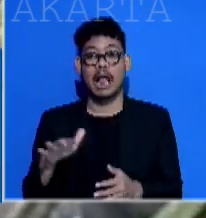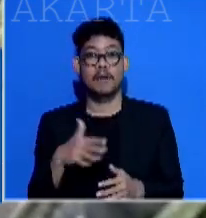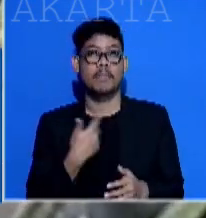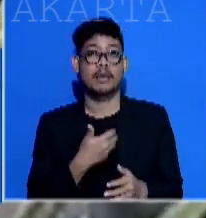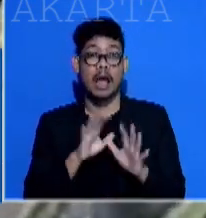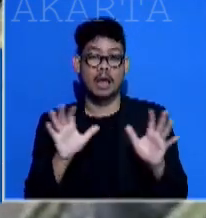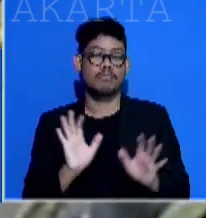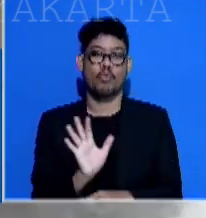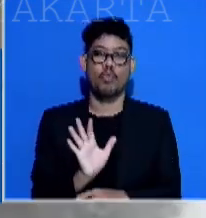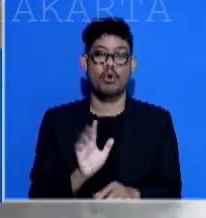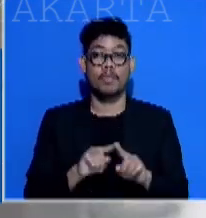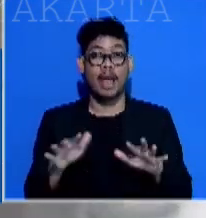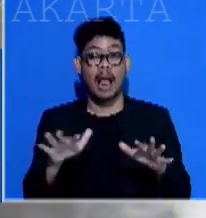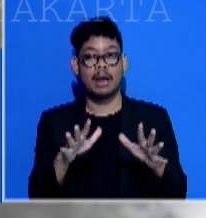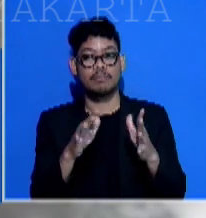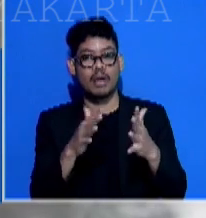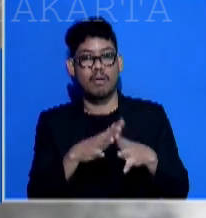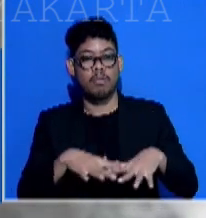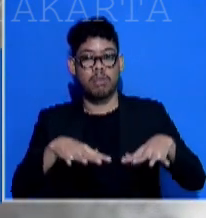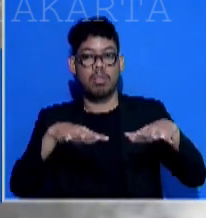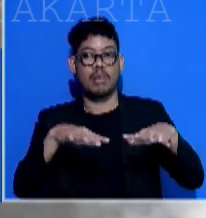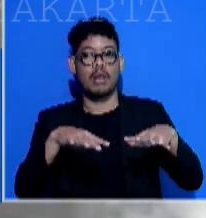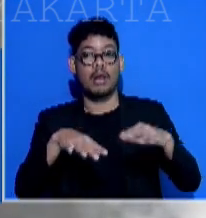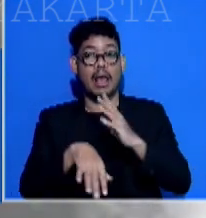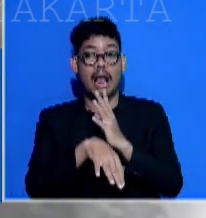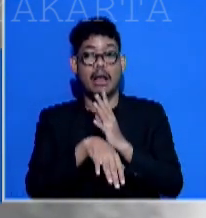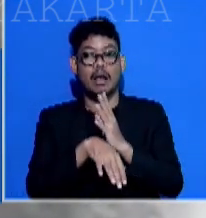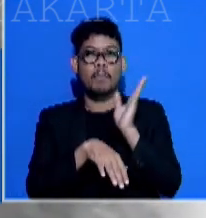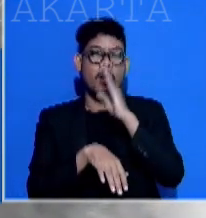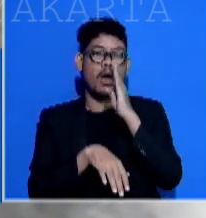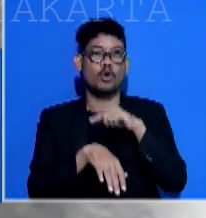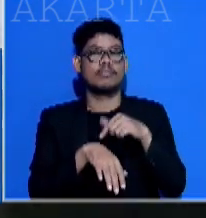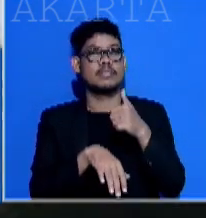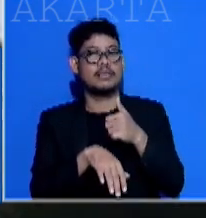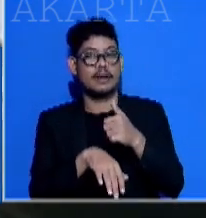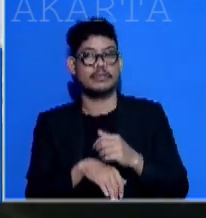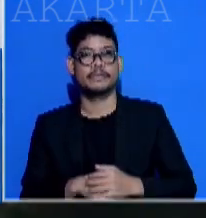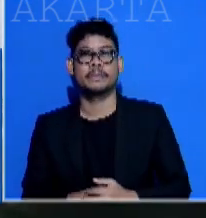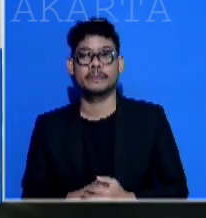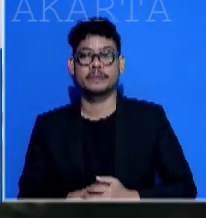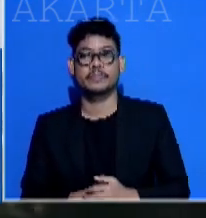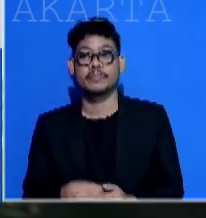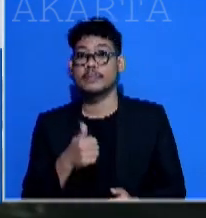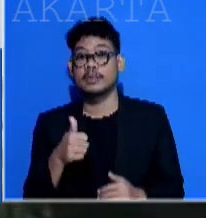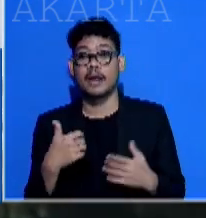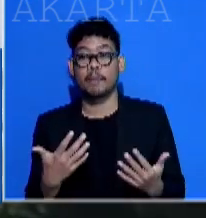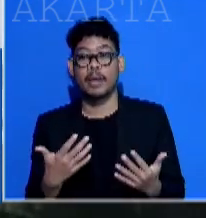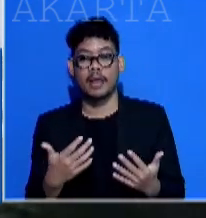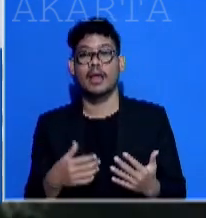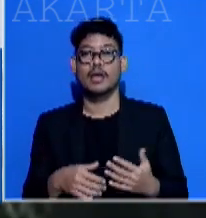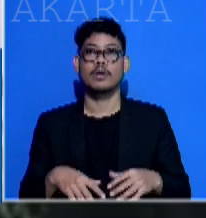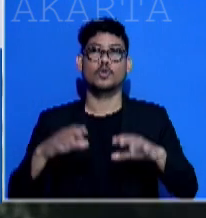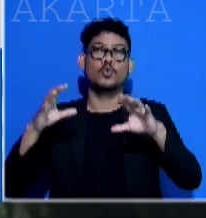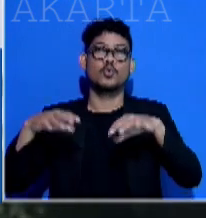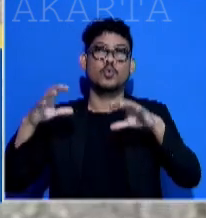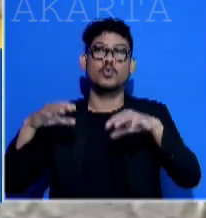toya, tanaman menika saged pejah jalaran oyotipun dados bosok. Supados oyotipun boten bosok langkung sae menawi mangsa rendeng, tanaman